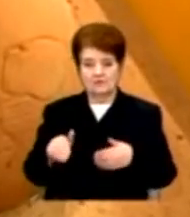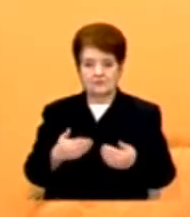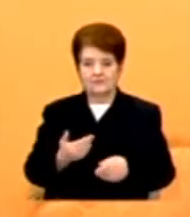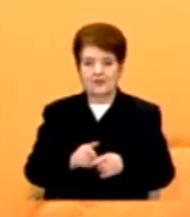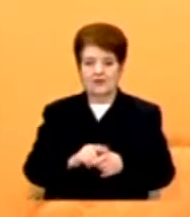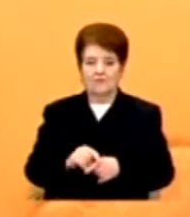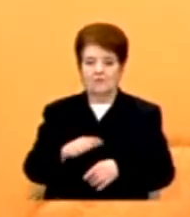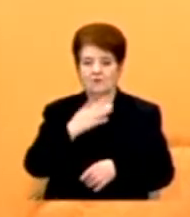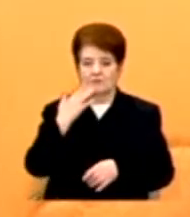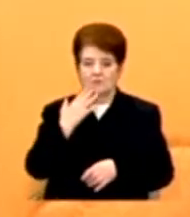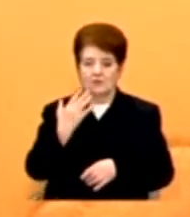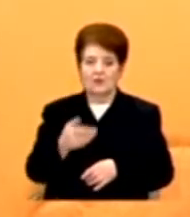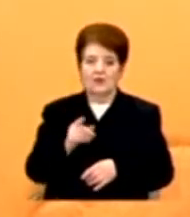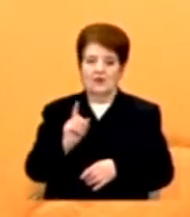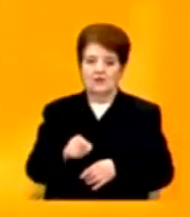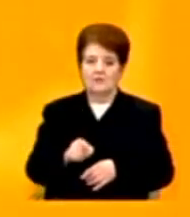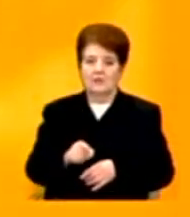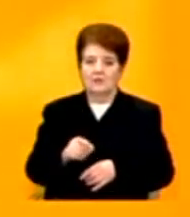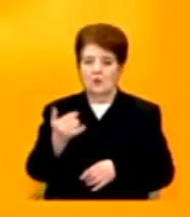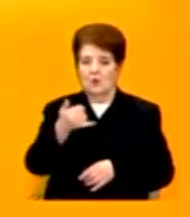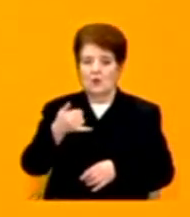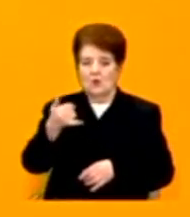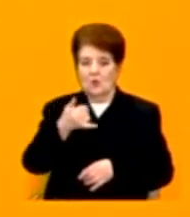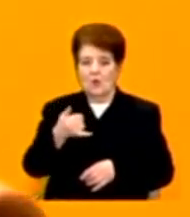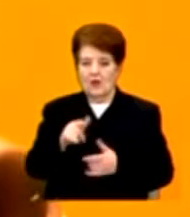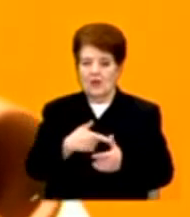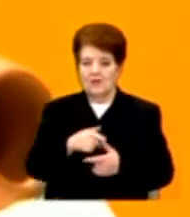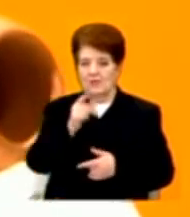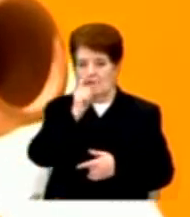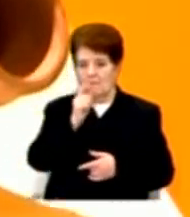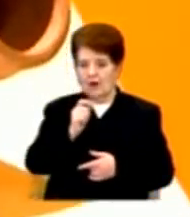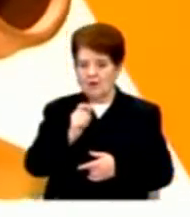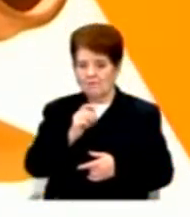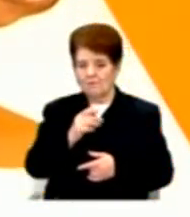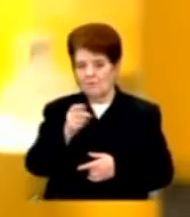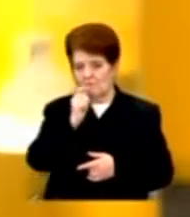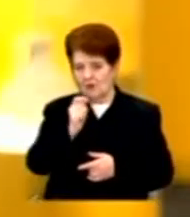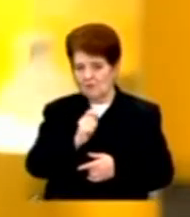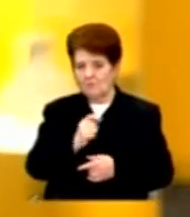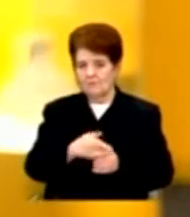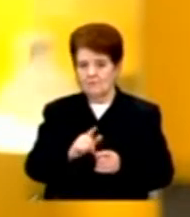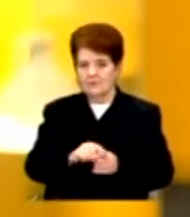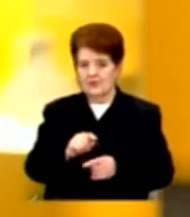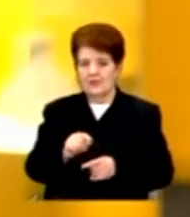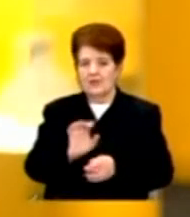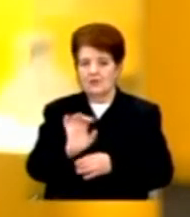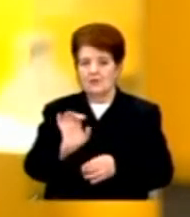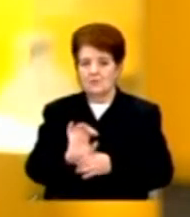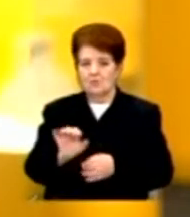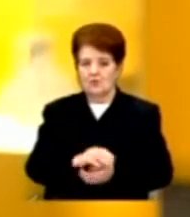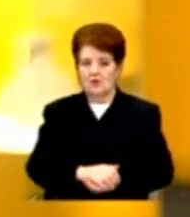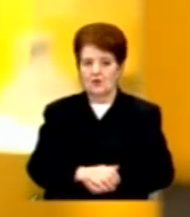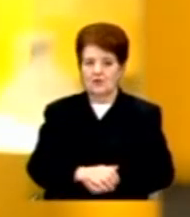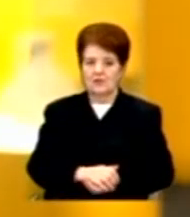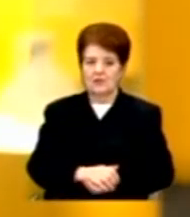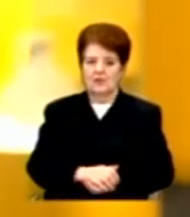amfore din Africa sau Palestina, recipiente pentru uleiuri și parfumuri, materii prime din import. No eran unos seres bárbaros que venían